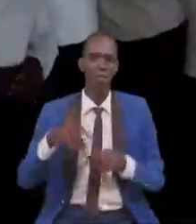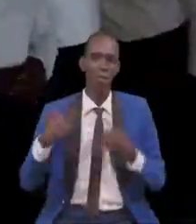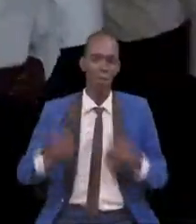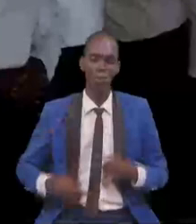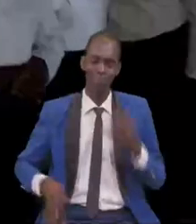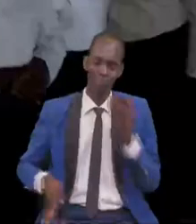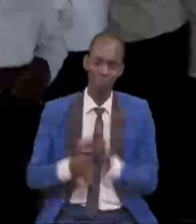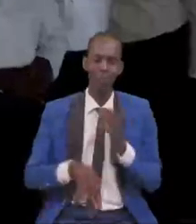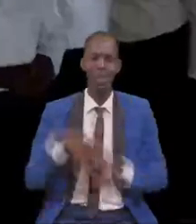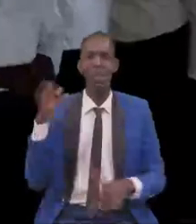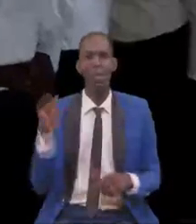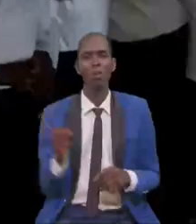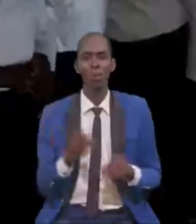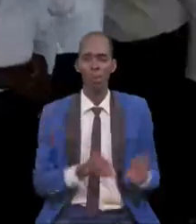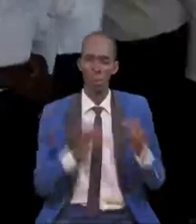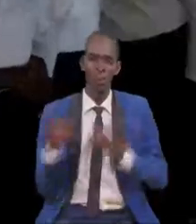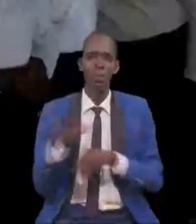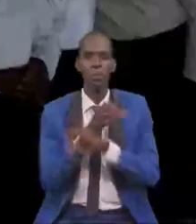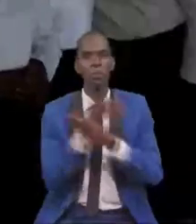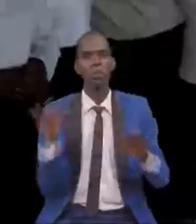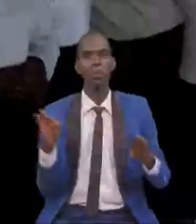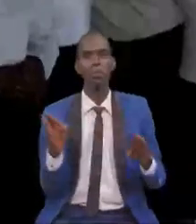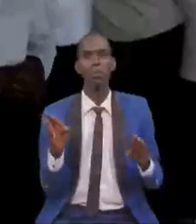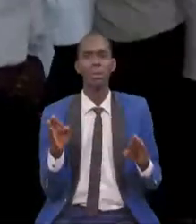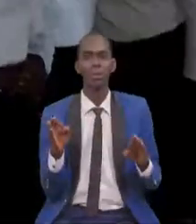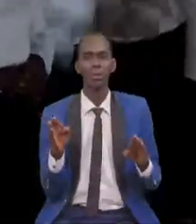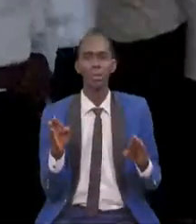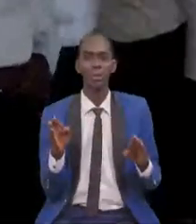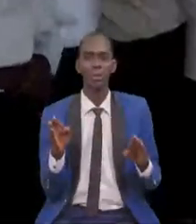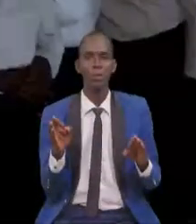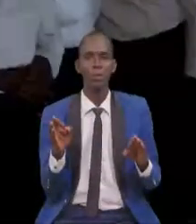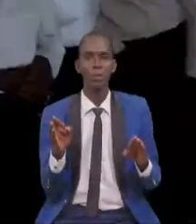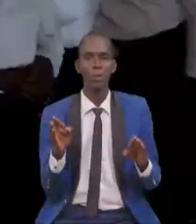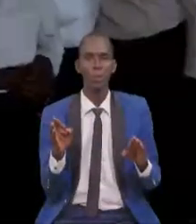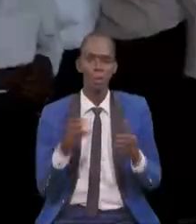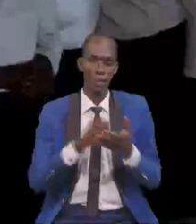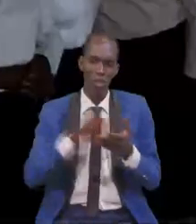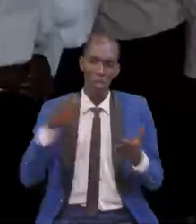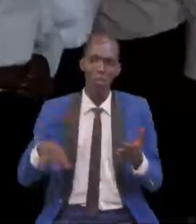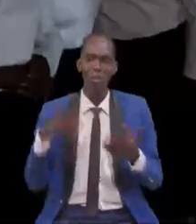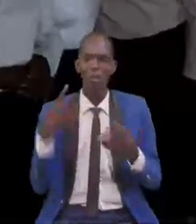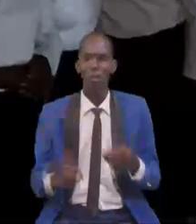écrase et chasse le pouvoir démoniaque de ta vie et qu'il t'affranchisse.